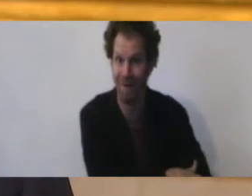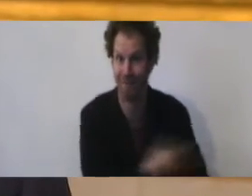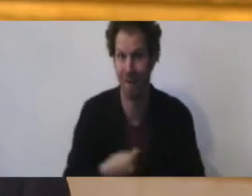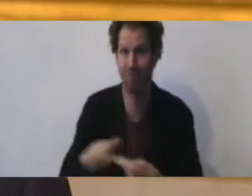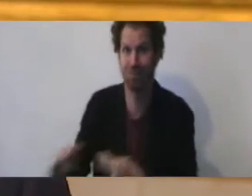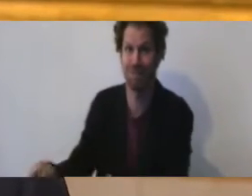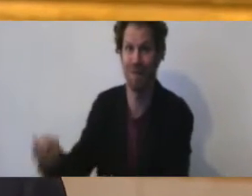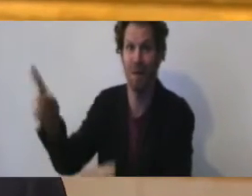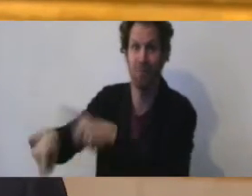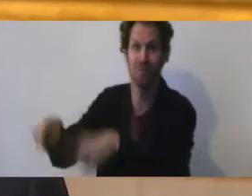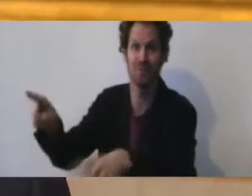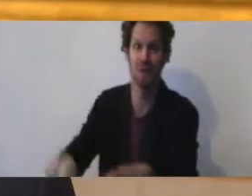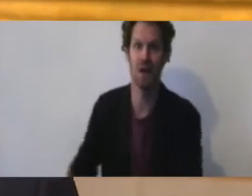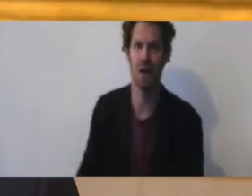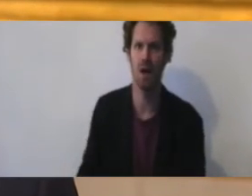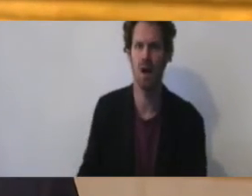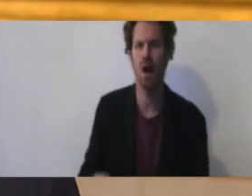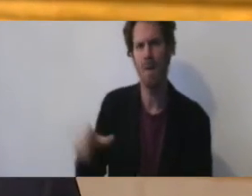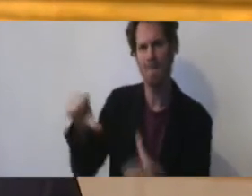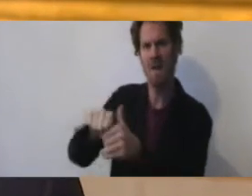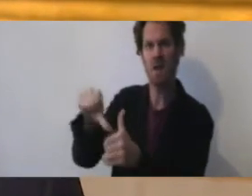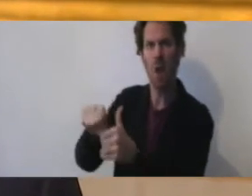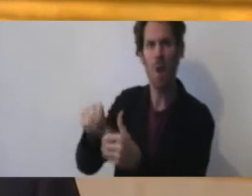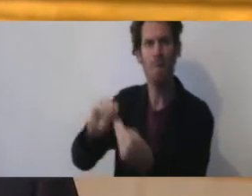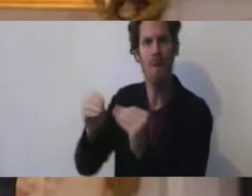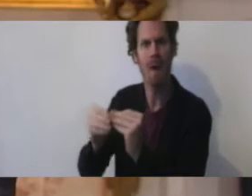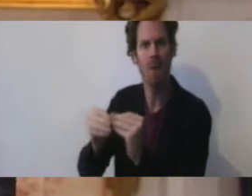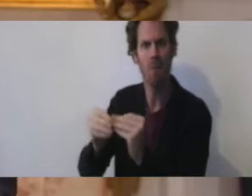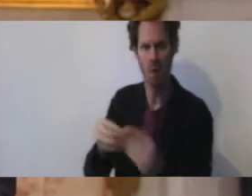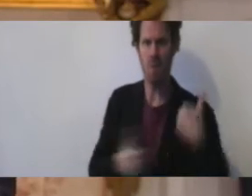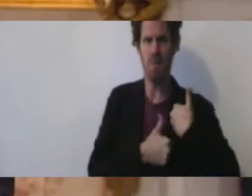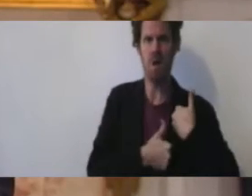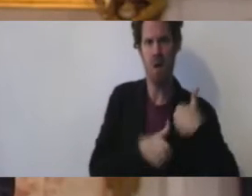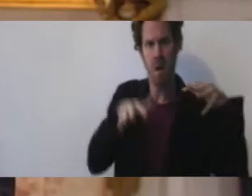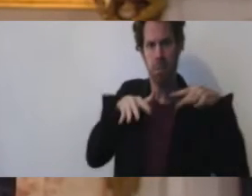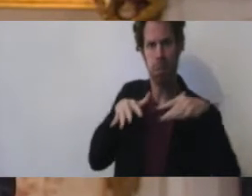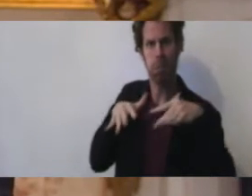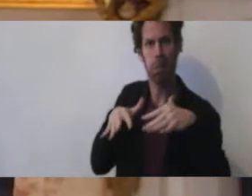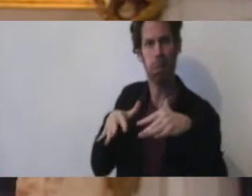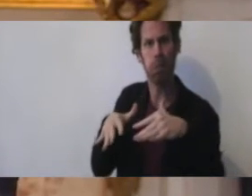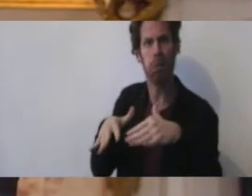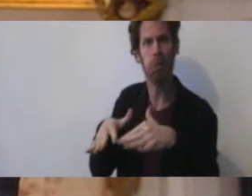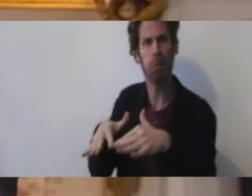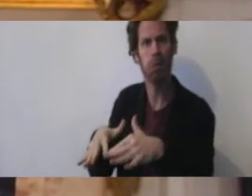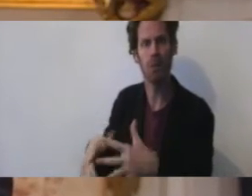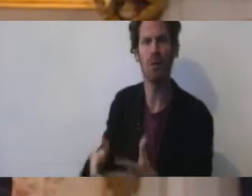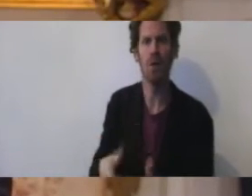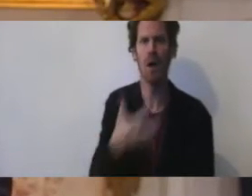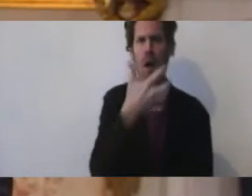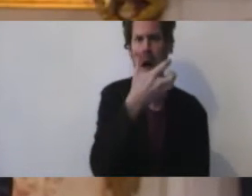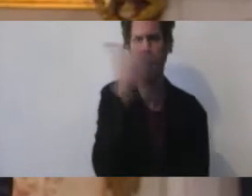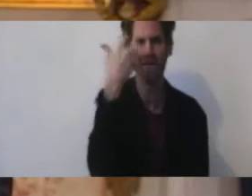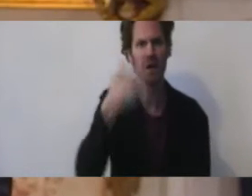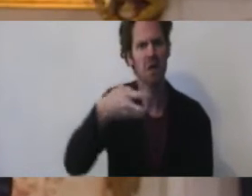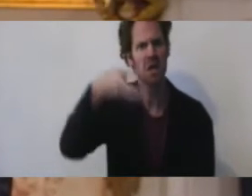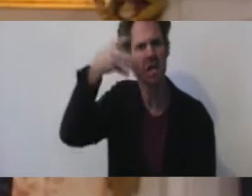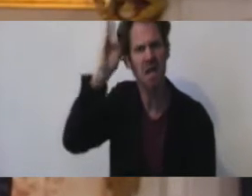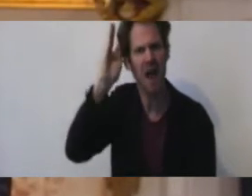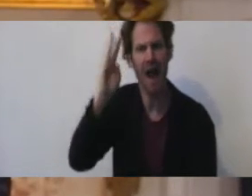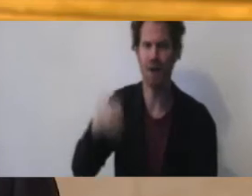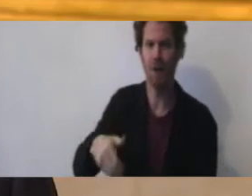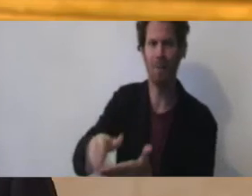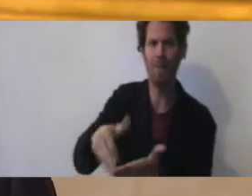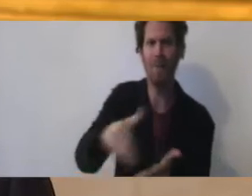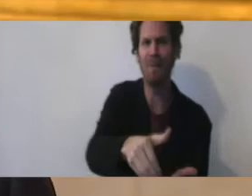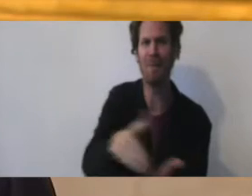prend ses responsabilités chaque fois que la paix est menacée grâce à l'intervention de nos soldats en Afrique en Irak et je veux les